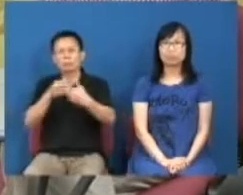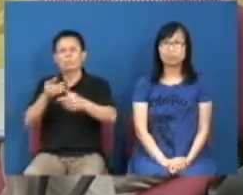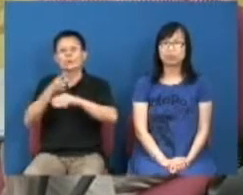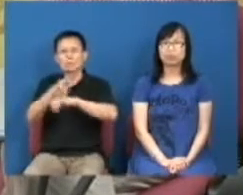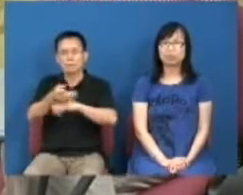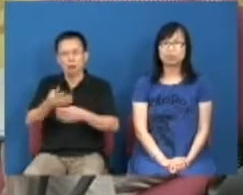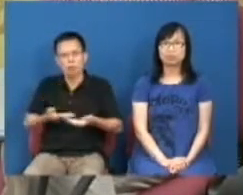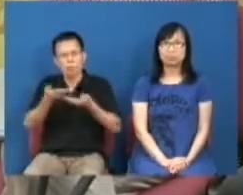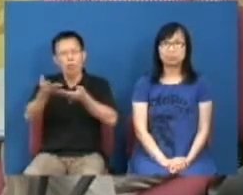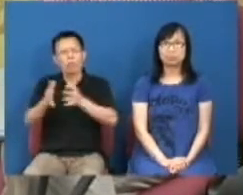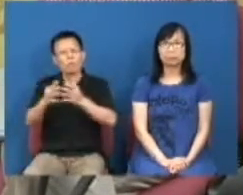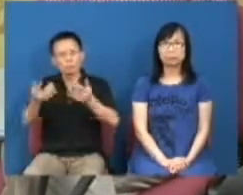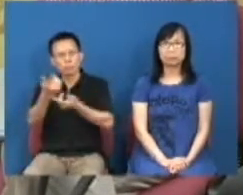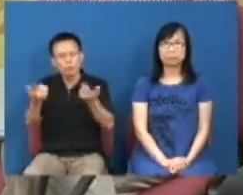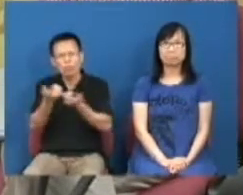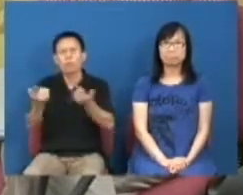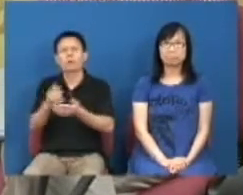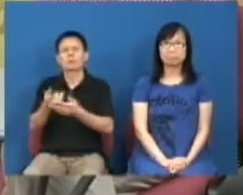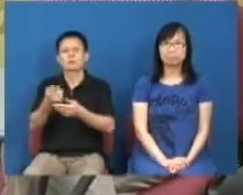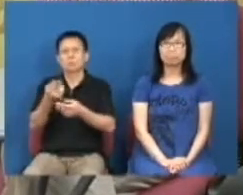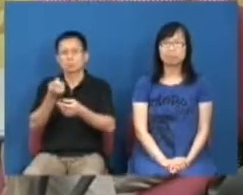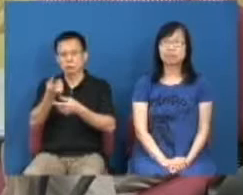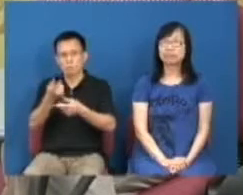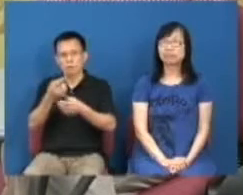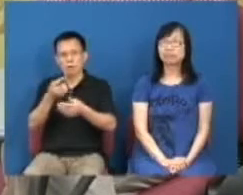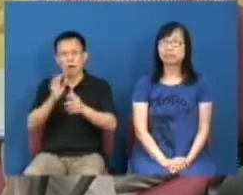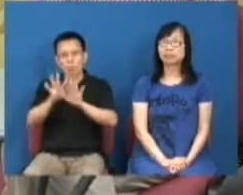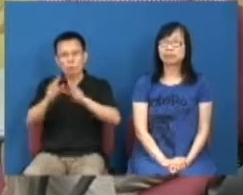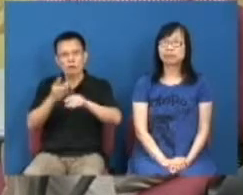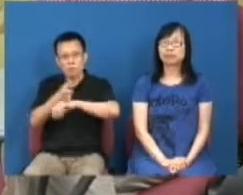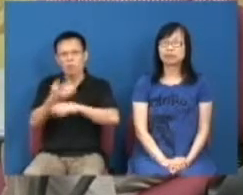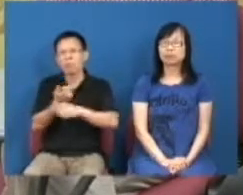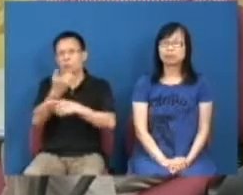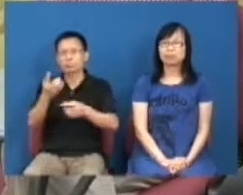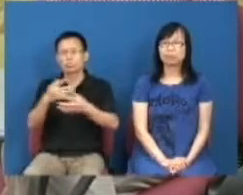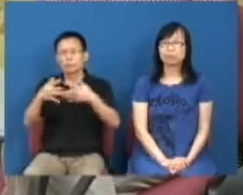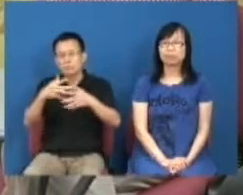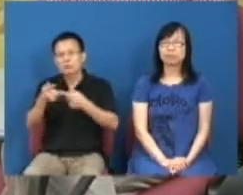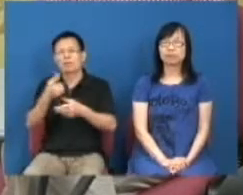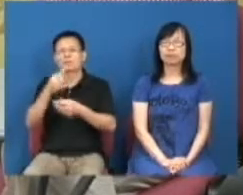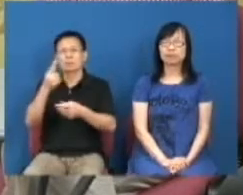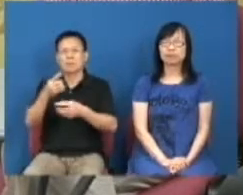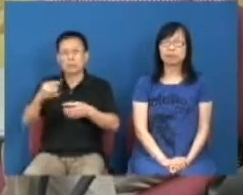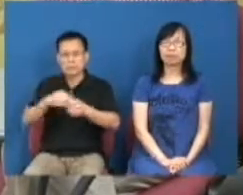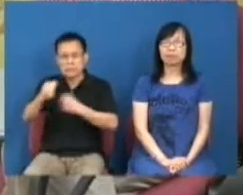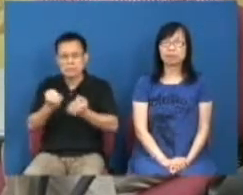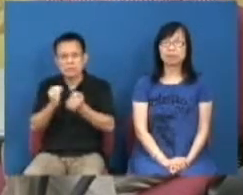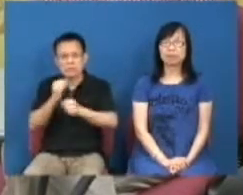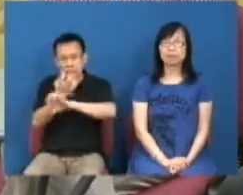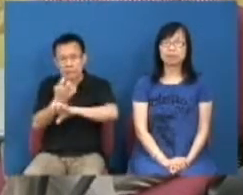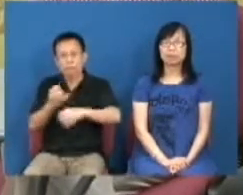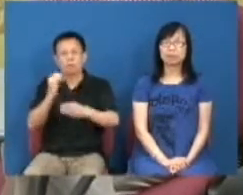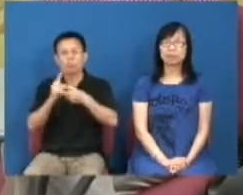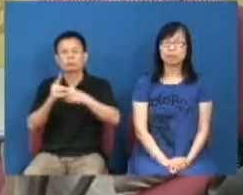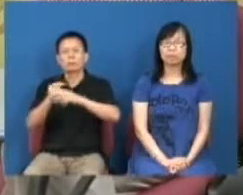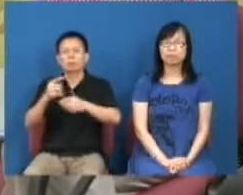好大嘅喎。原來呢幾年嚟咧，佢幫咗社會好大件事噶。譬如澤建工人嗰個罷工啦，天禧大廈事件